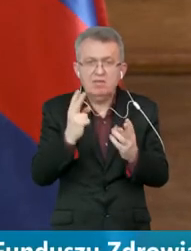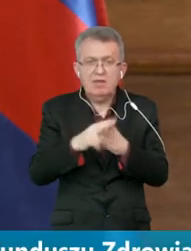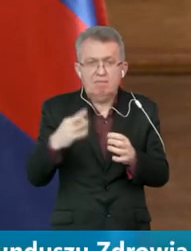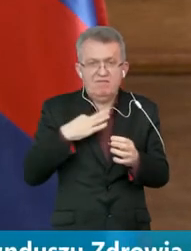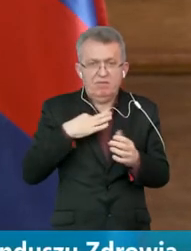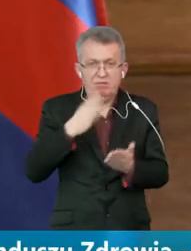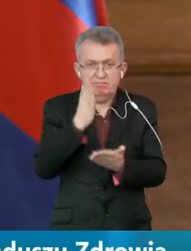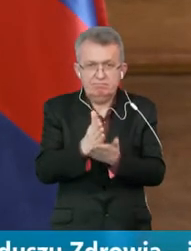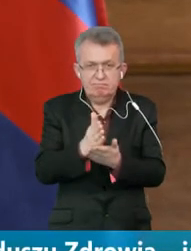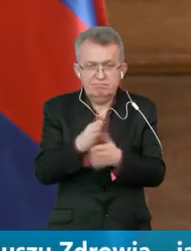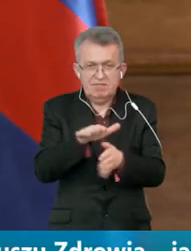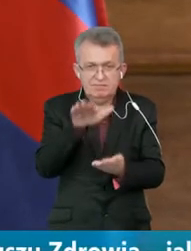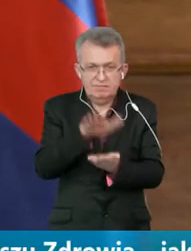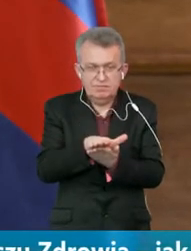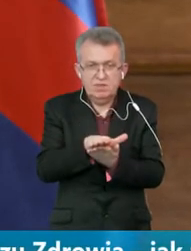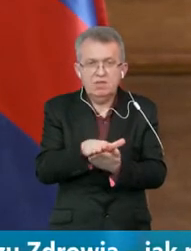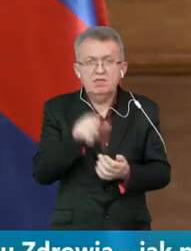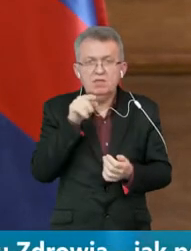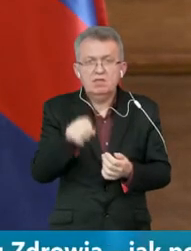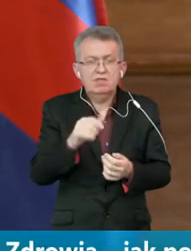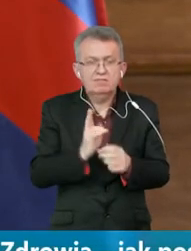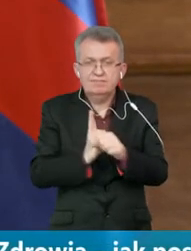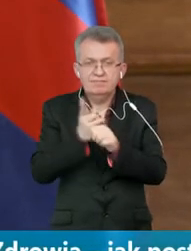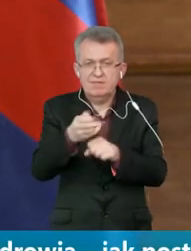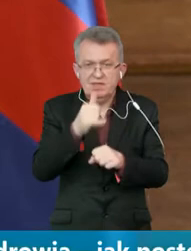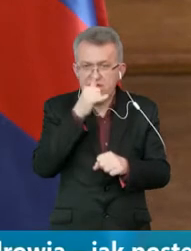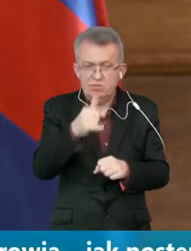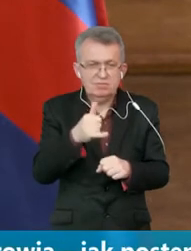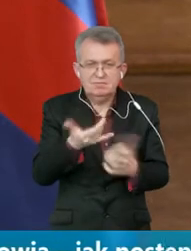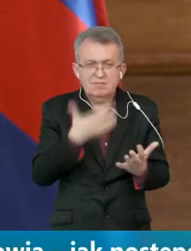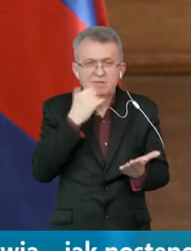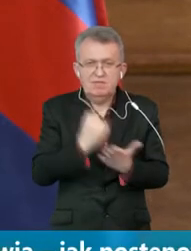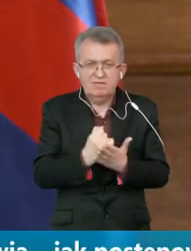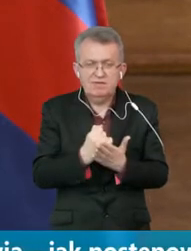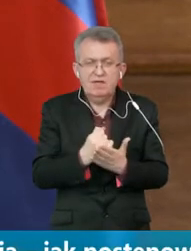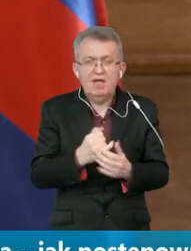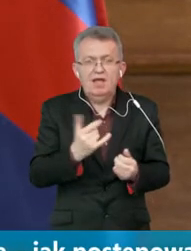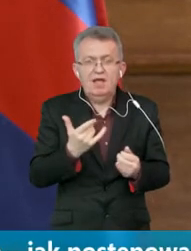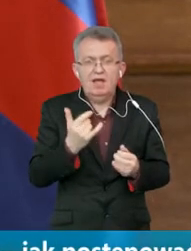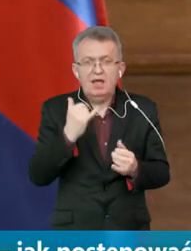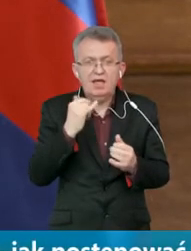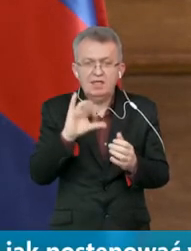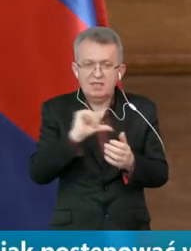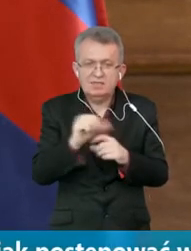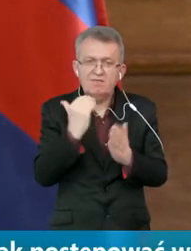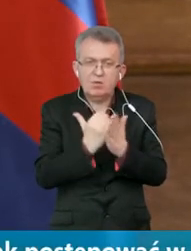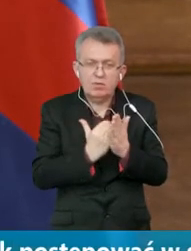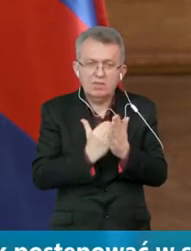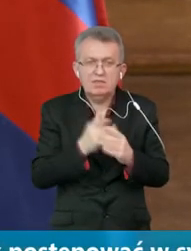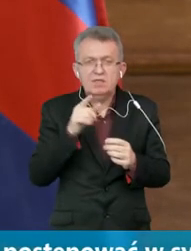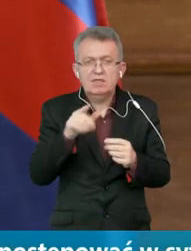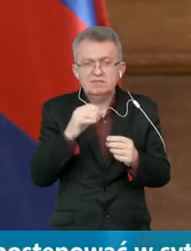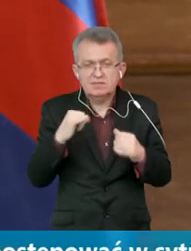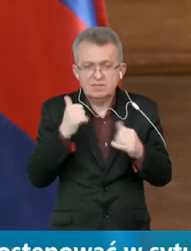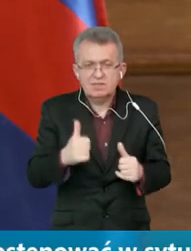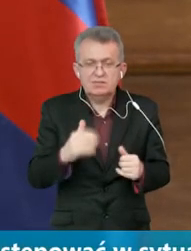prywatnym, no to oczywiście Straż Miejska nie może interweniować. Więc są pewne warunki, na których Straż